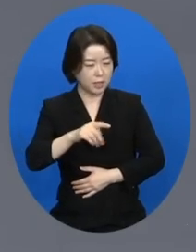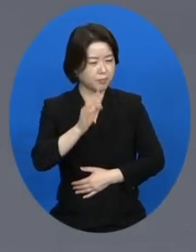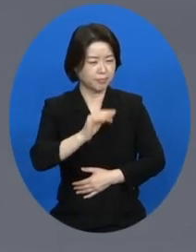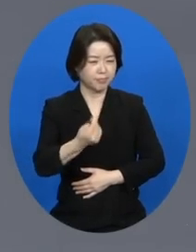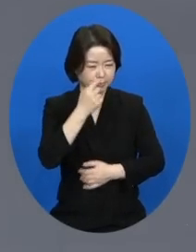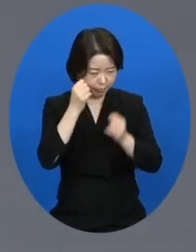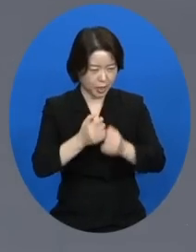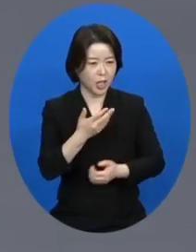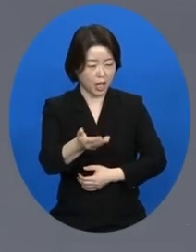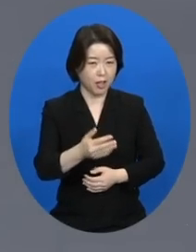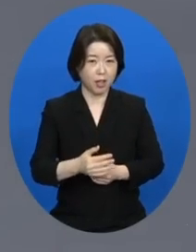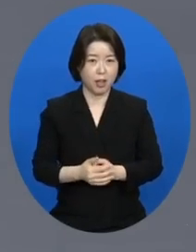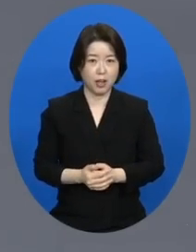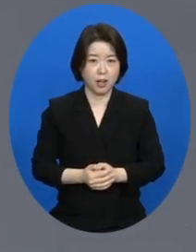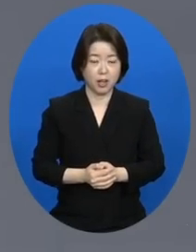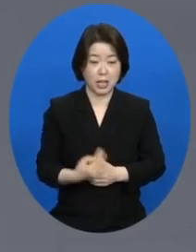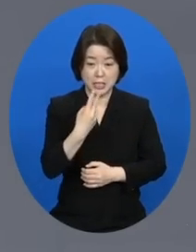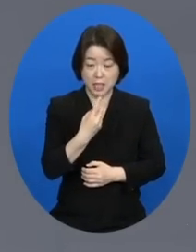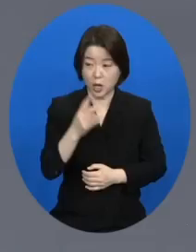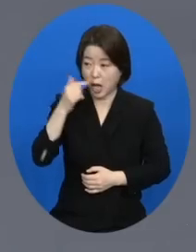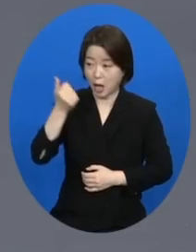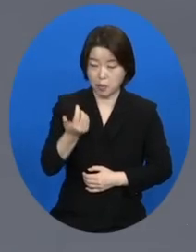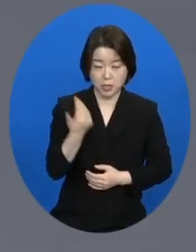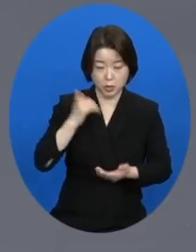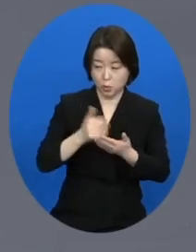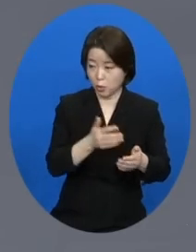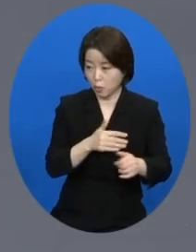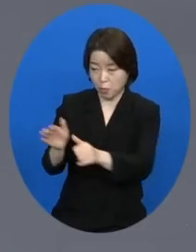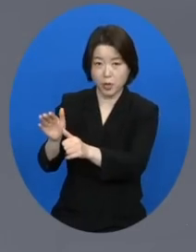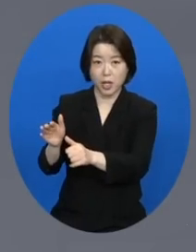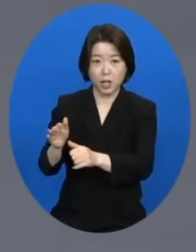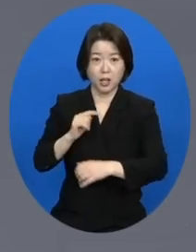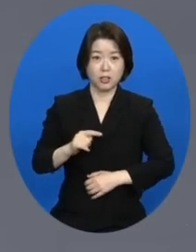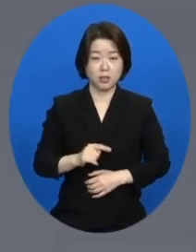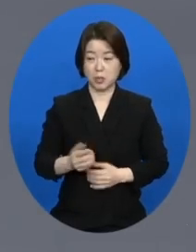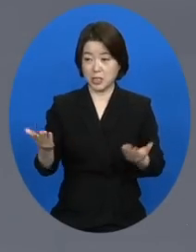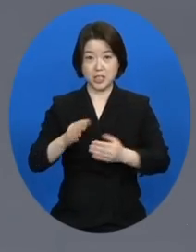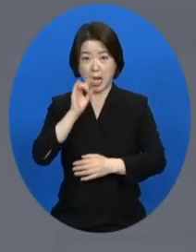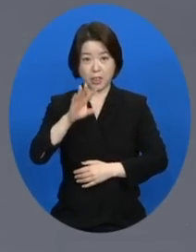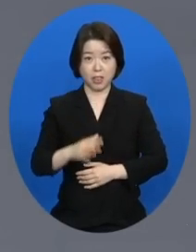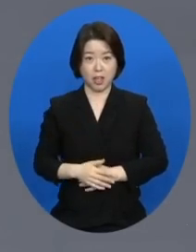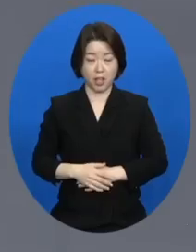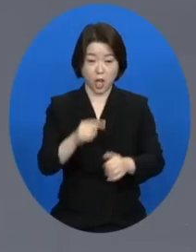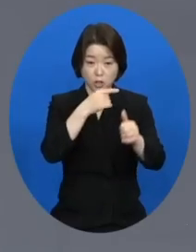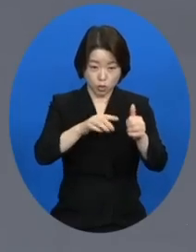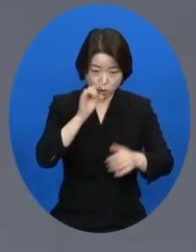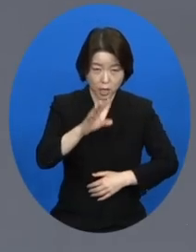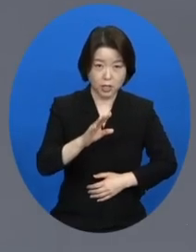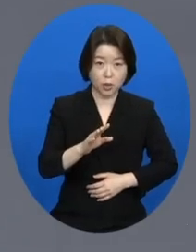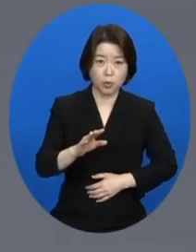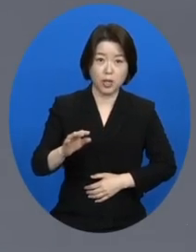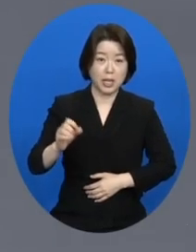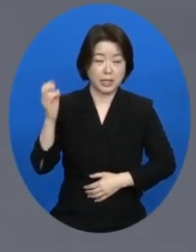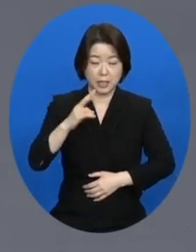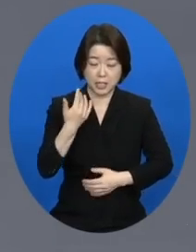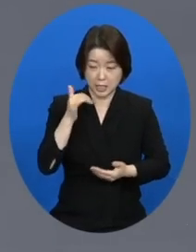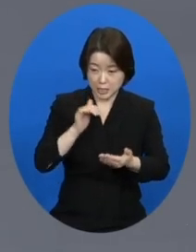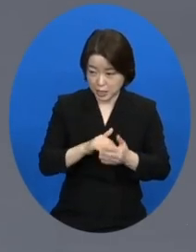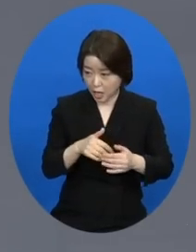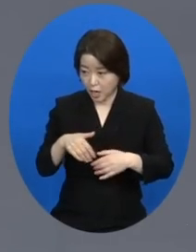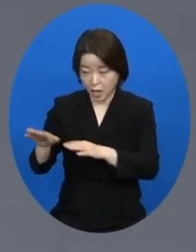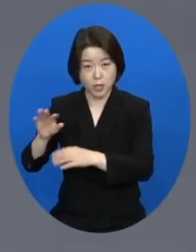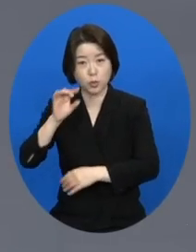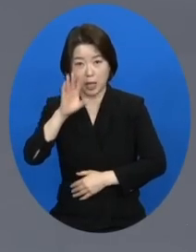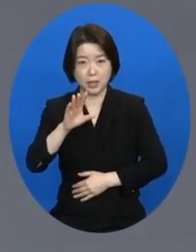살려서 아버지에게로 데려가려고 했어요. 그럼 또 그것도 일이 안 되는 거예요. 그렇죠? 죽여서도 안 되고 그렇다고 해서 살려 돌아가서도 안